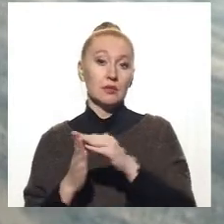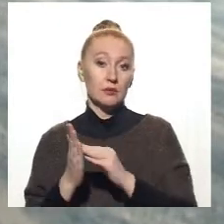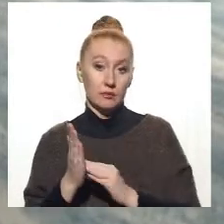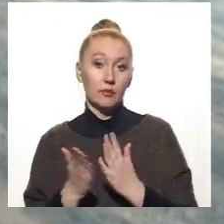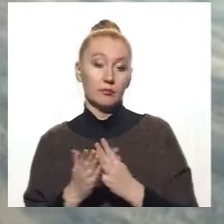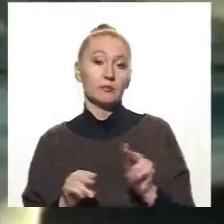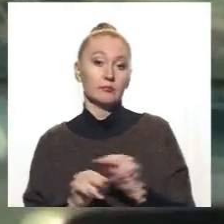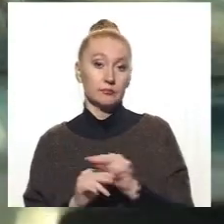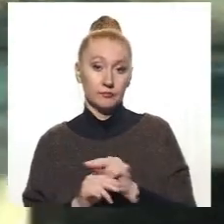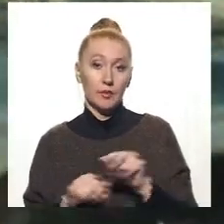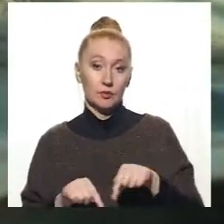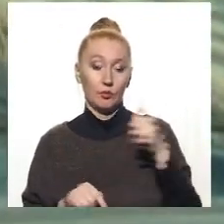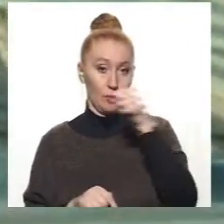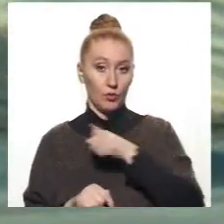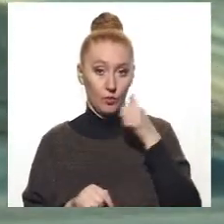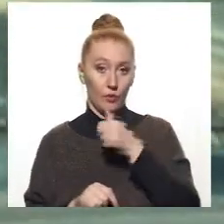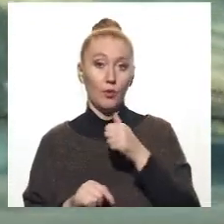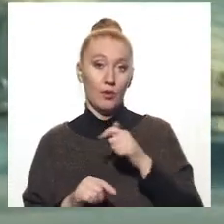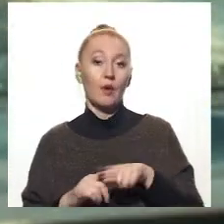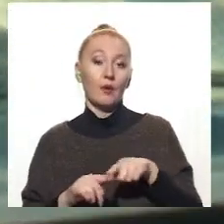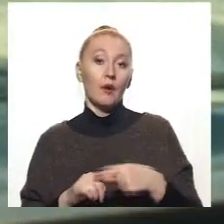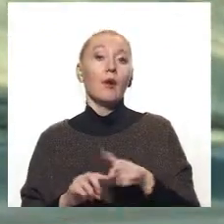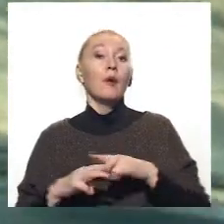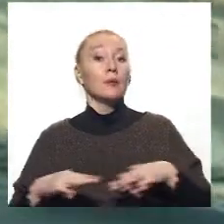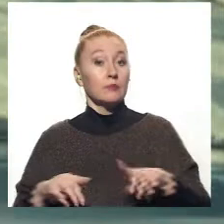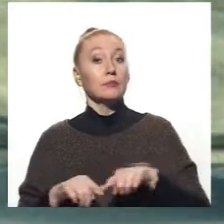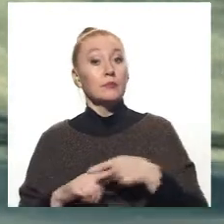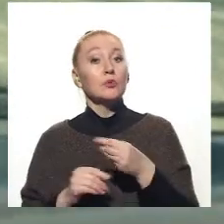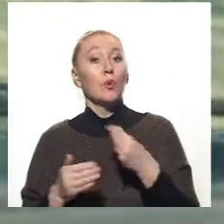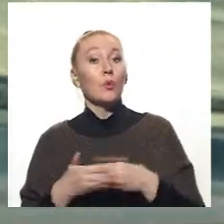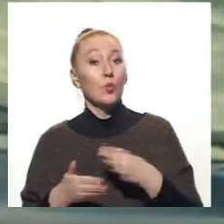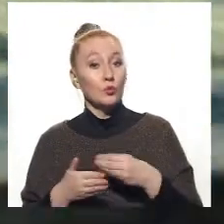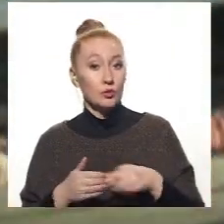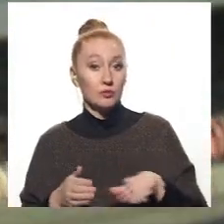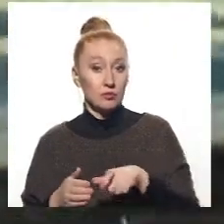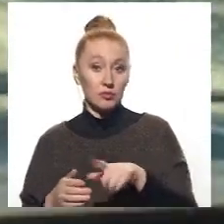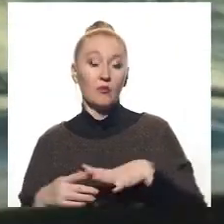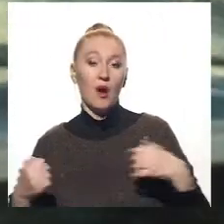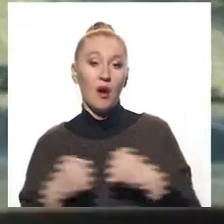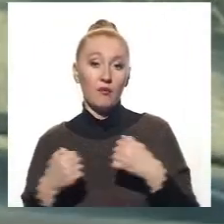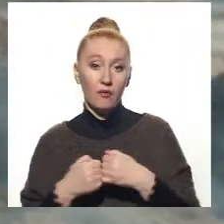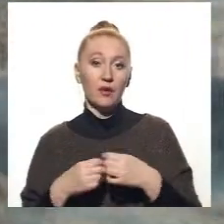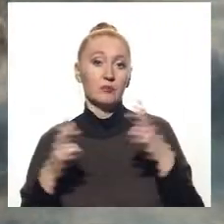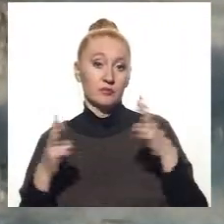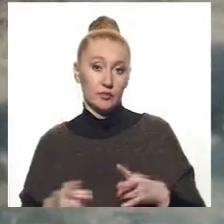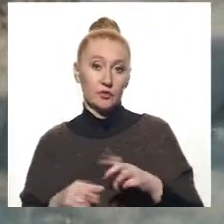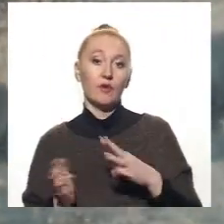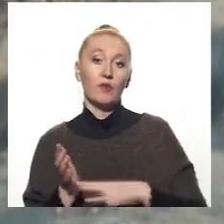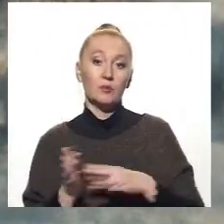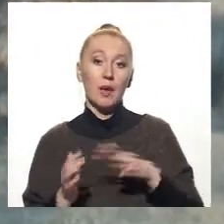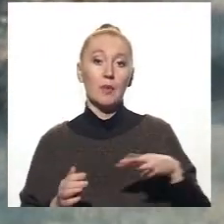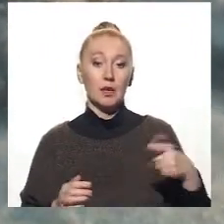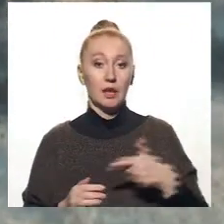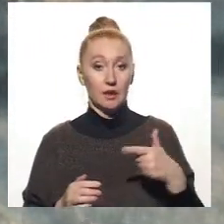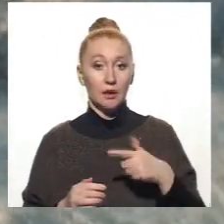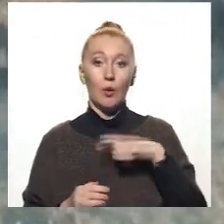планують реконструювати цього року. В уряді підрахували, бюджет країни через погані магістралі і аварії щороку втрачає 70 мільярдів